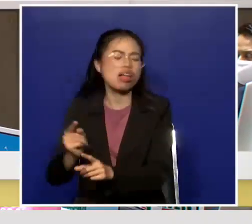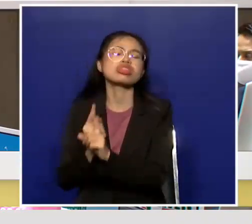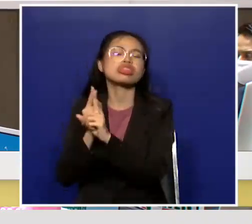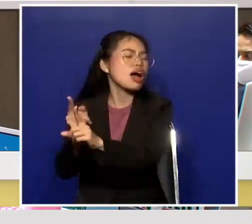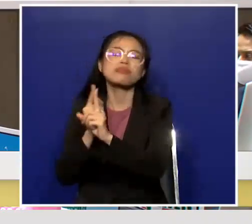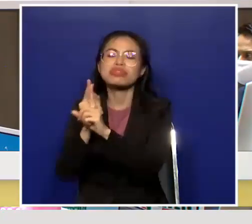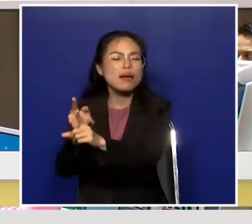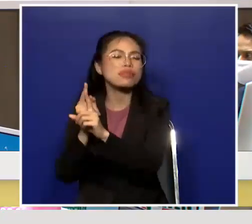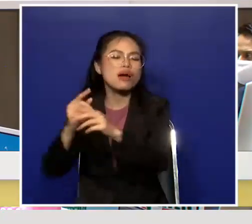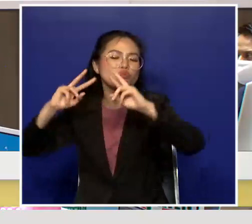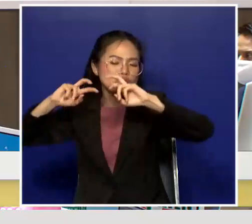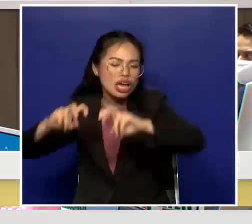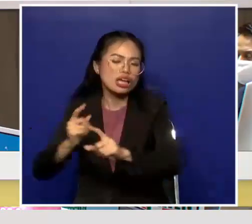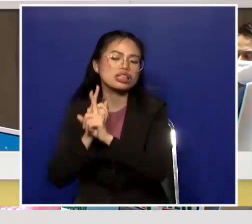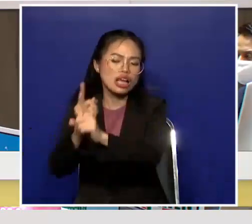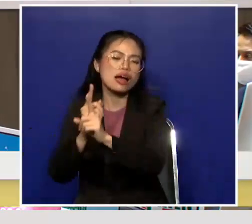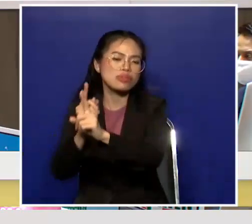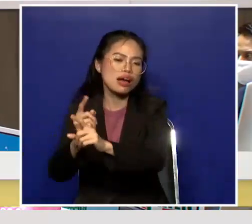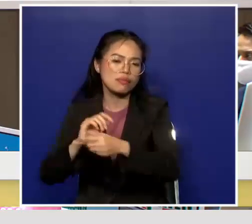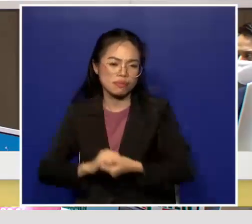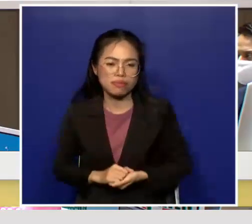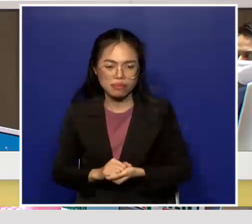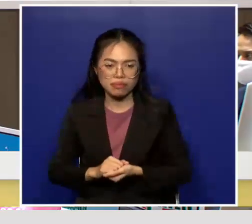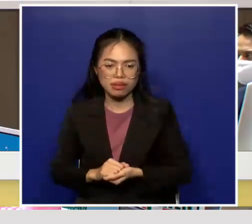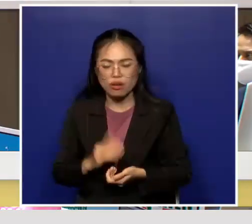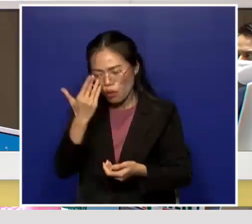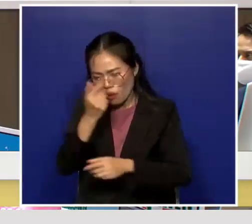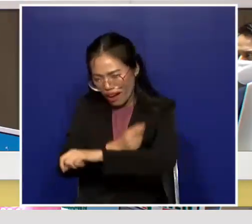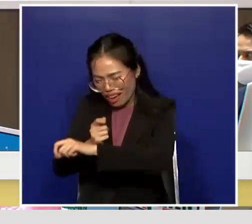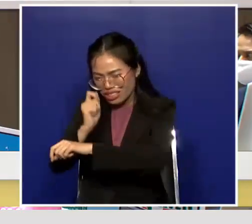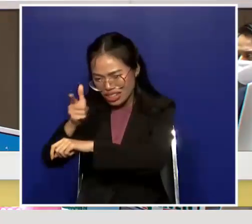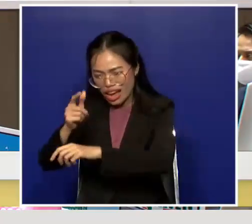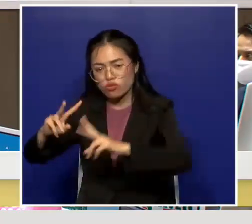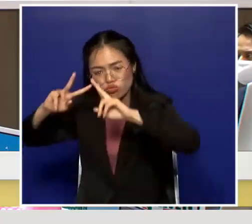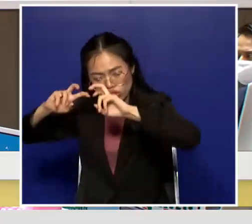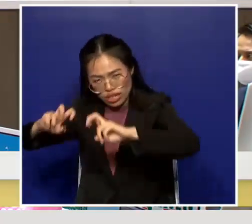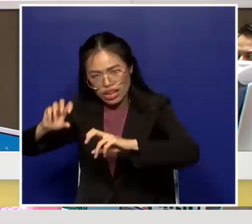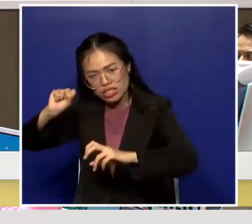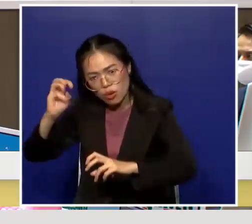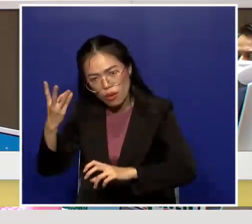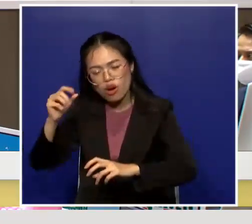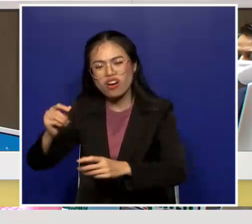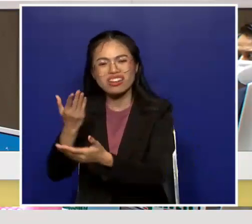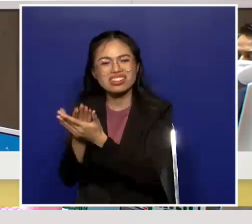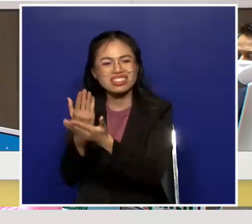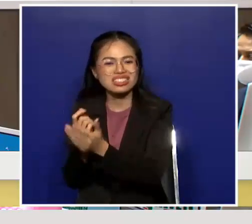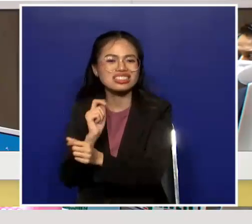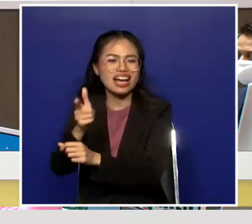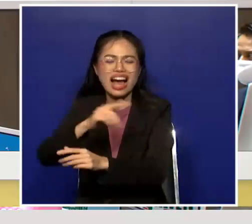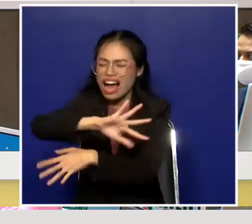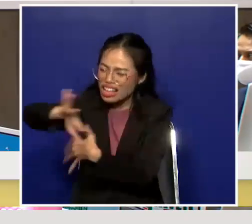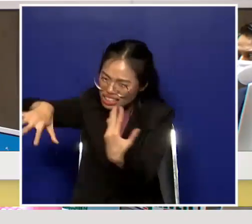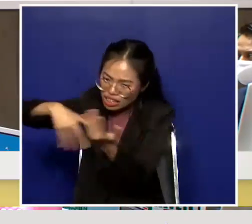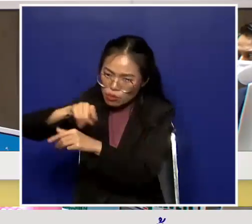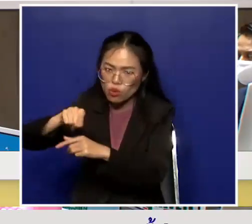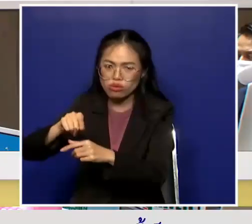าตามงานวิจัยเว้ยอันนี้เขาจ้างบริษัทวิจัยมาจ้างสถาบันการศึกษาวิจัยมาจ้างมาทั้งสิ้นนะรวม